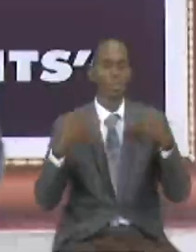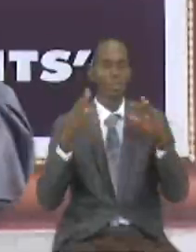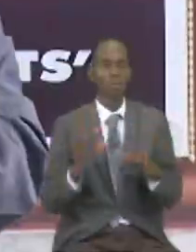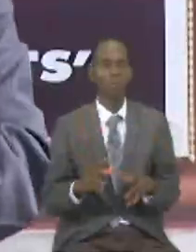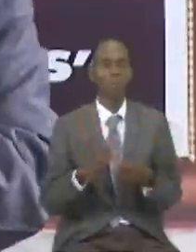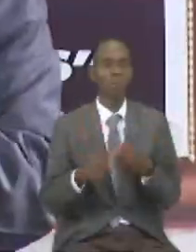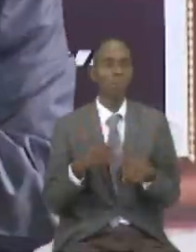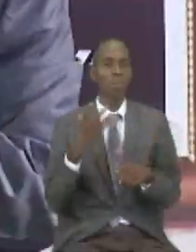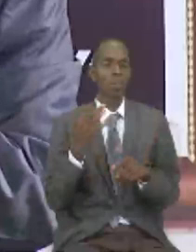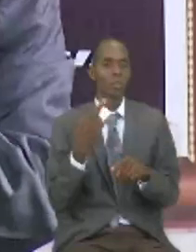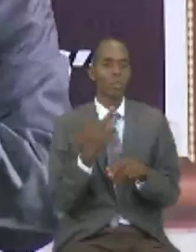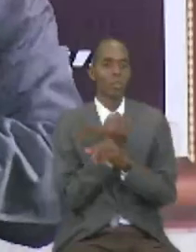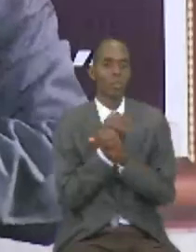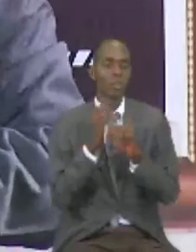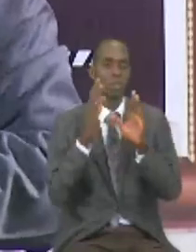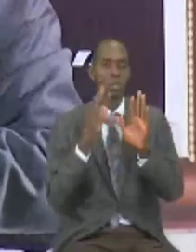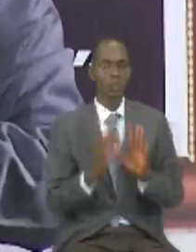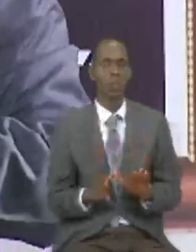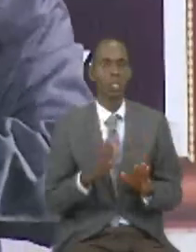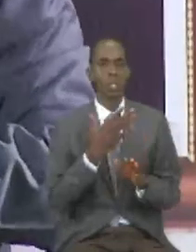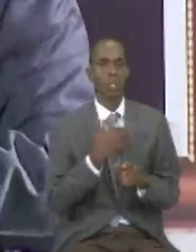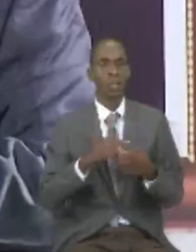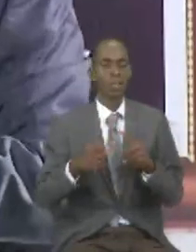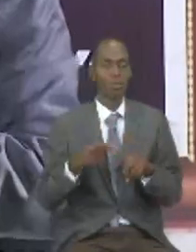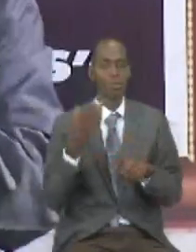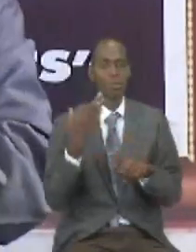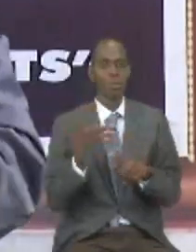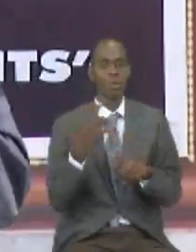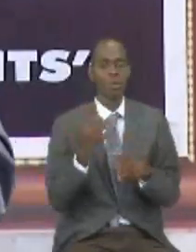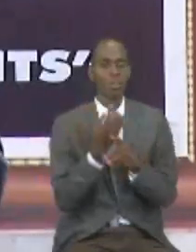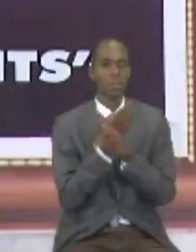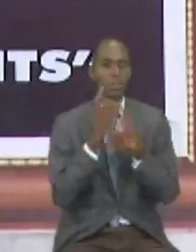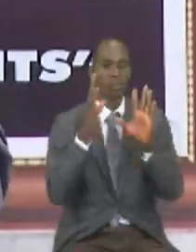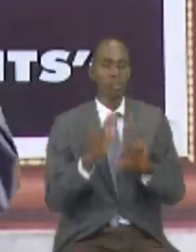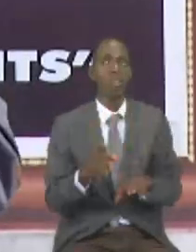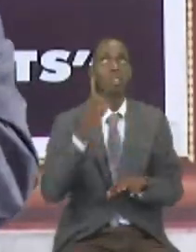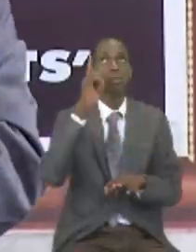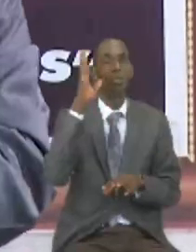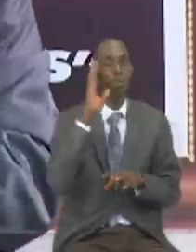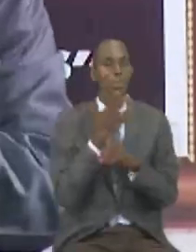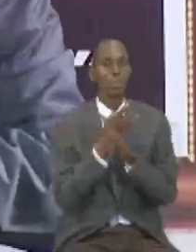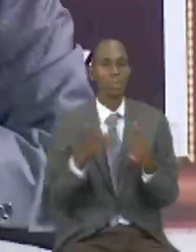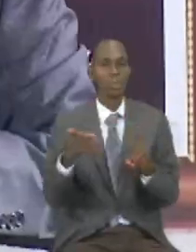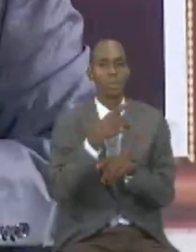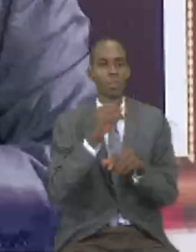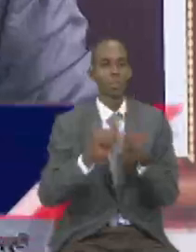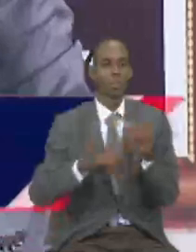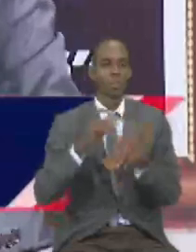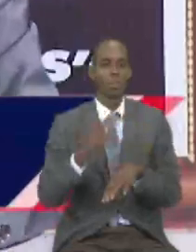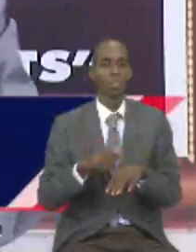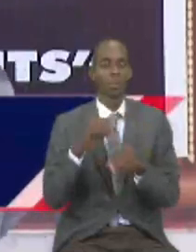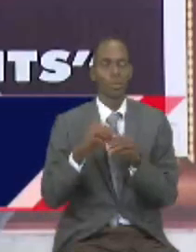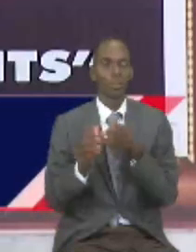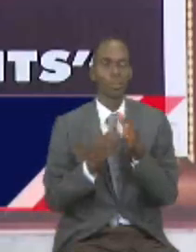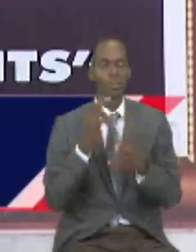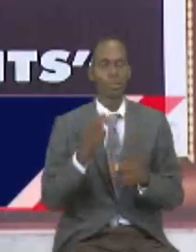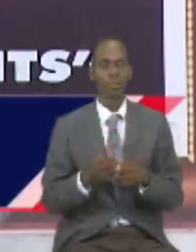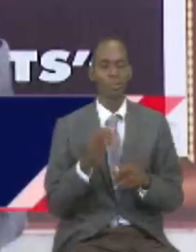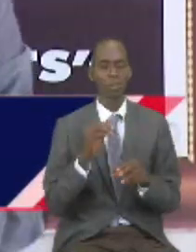l'ami du guérisseur, l'ami des rois, des sauveurs, des seigneurs, l'ami du libérateur qui va te délivrer à tout moment au nom